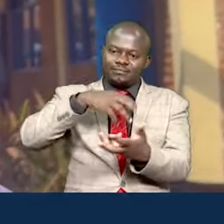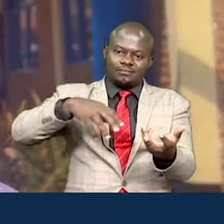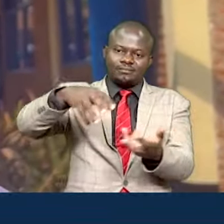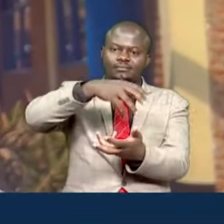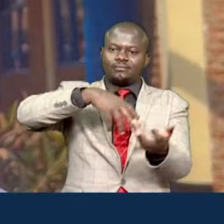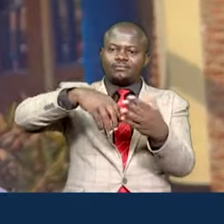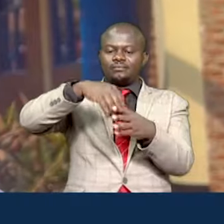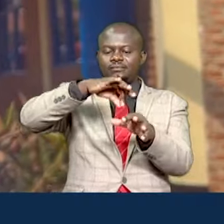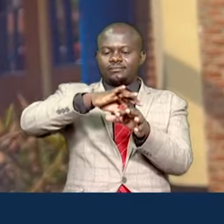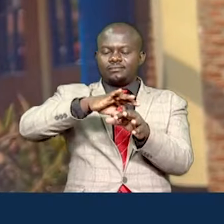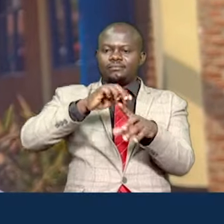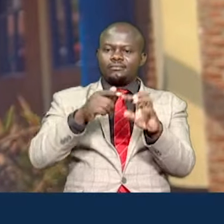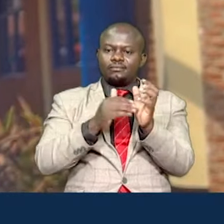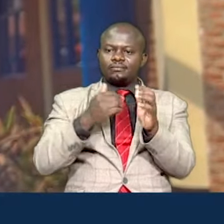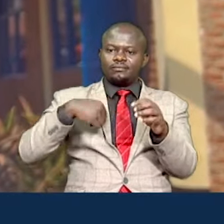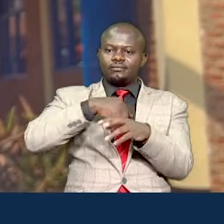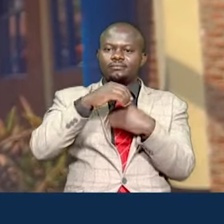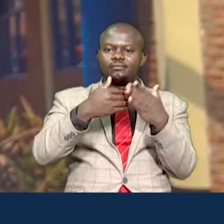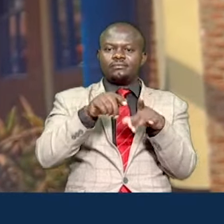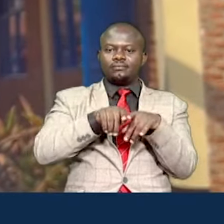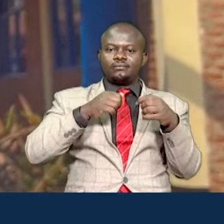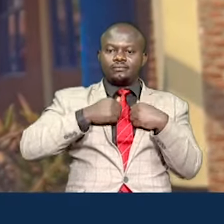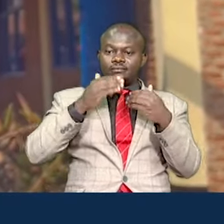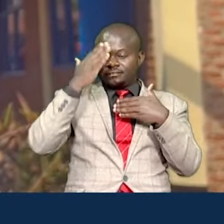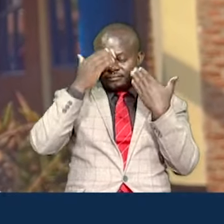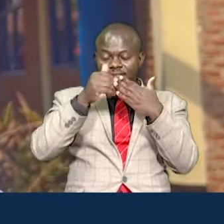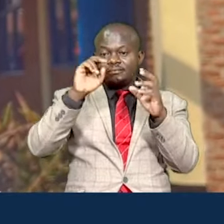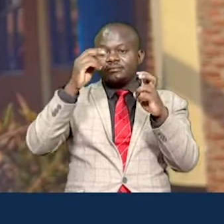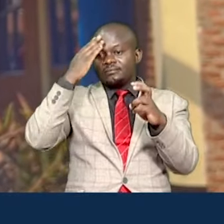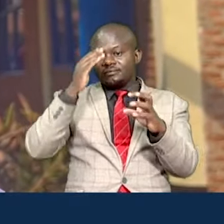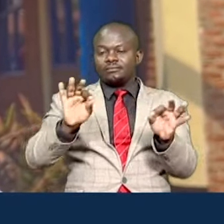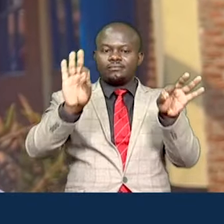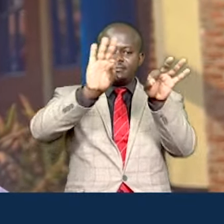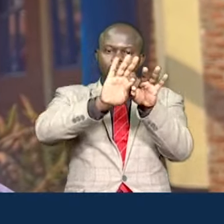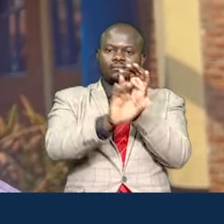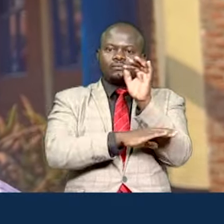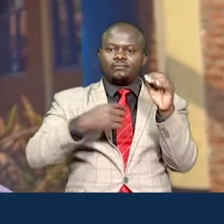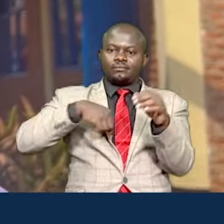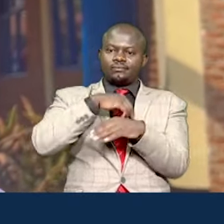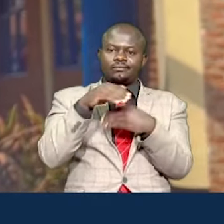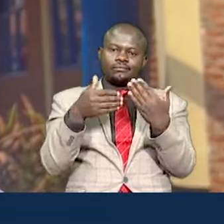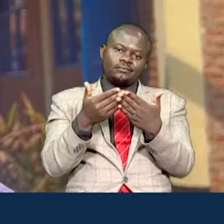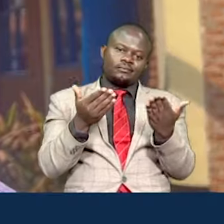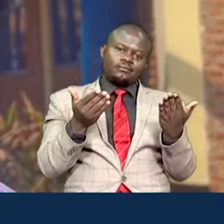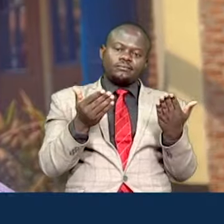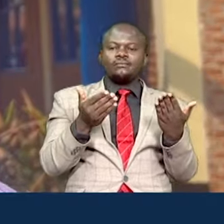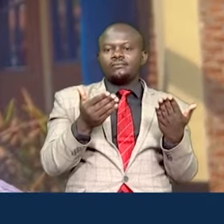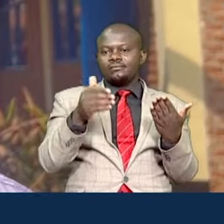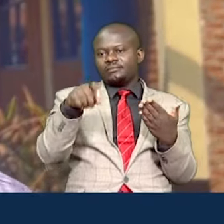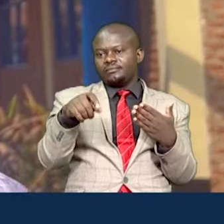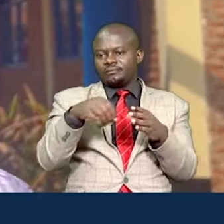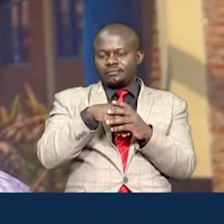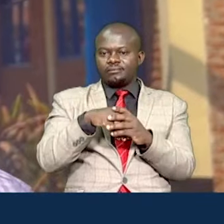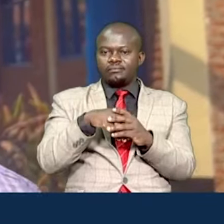mu gutora ariko twebwe nk'abanyarwanda kuko tuzi agaciro igihugu cyacu gikene